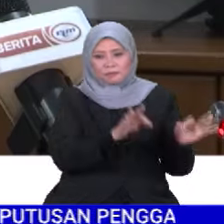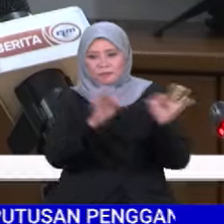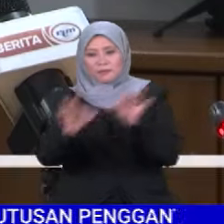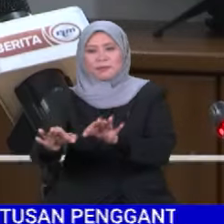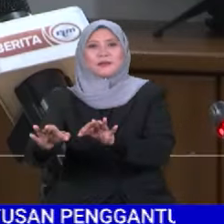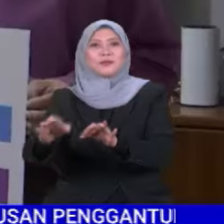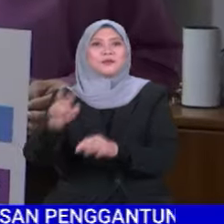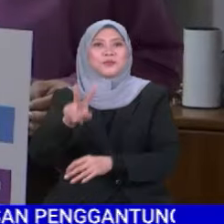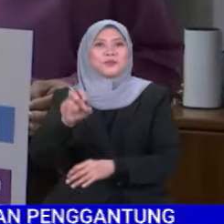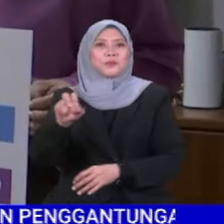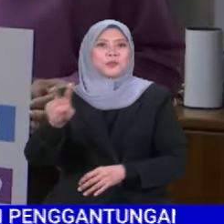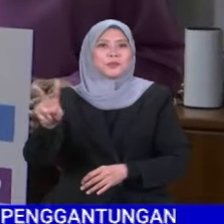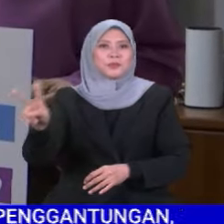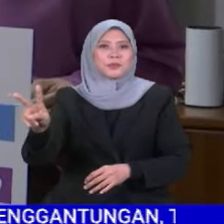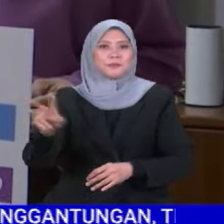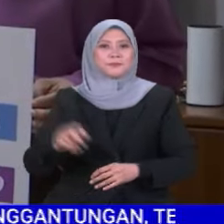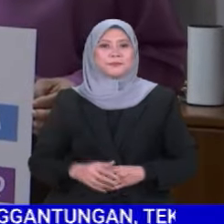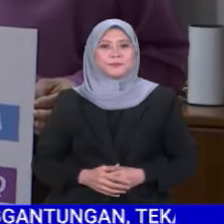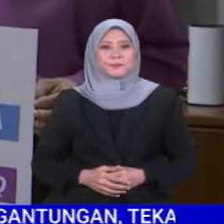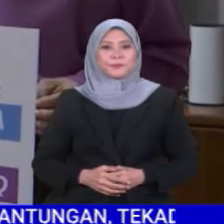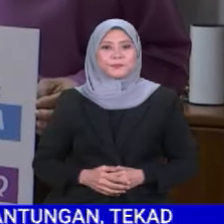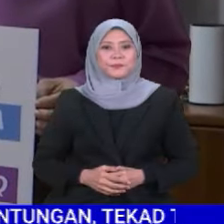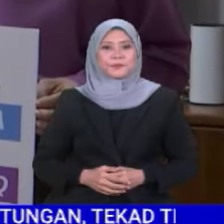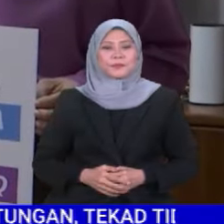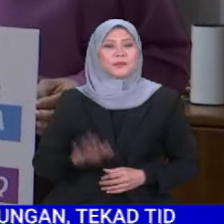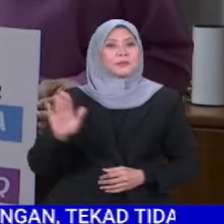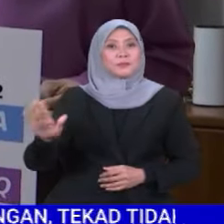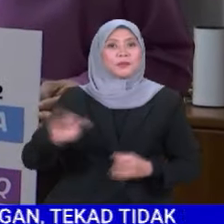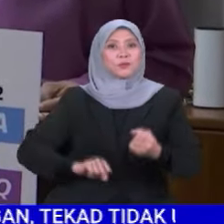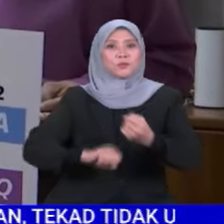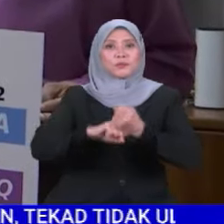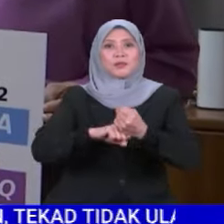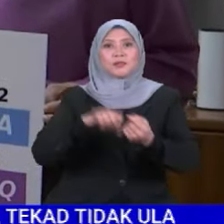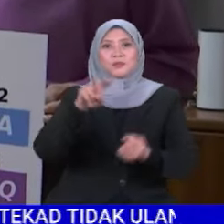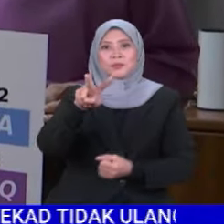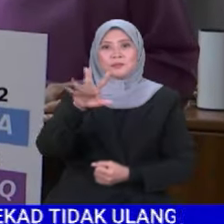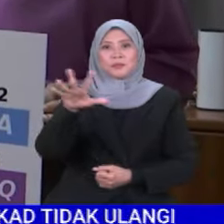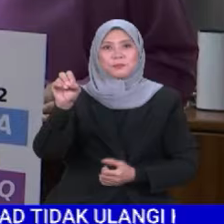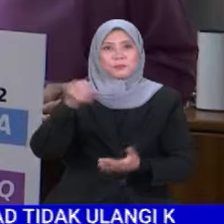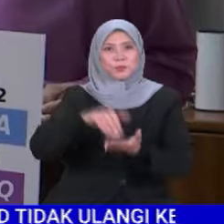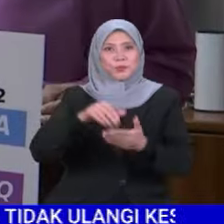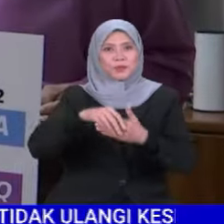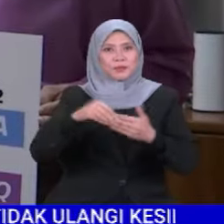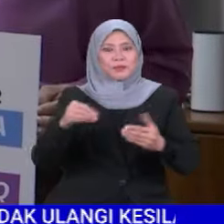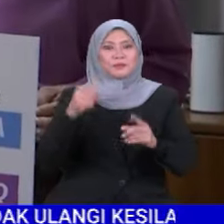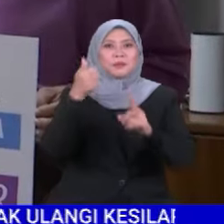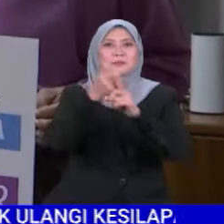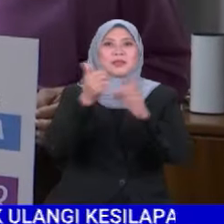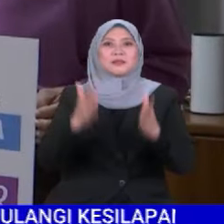tahun 2022. Pihaknya turut menyumbang RM250,000 kepada